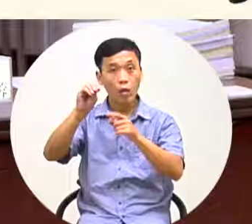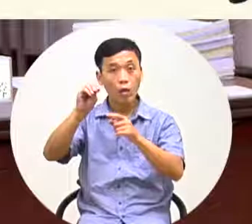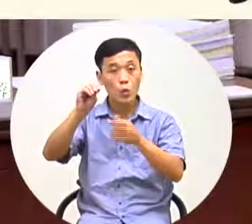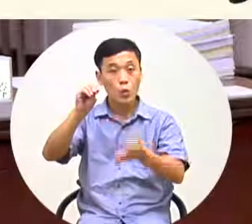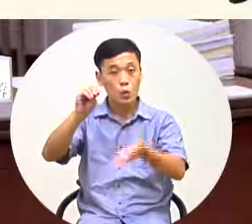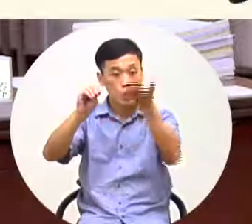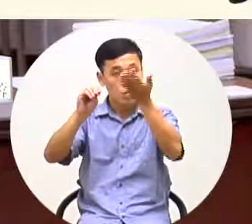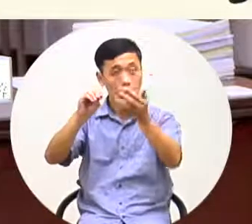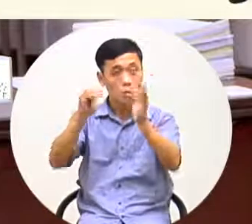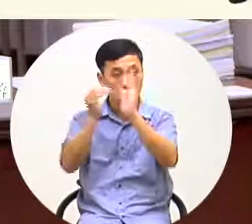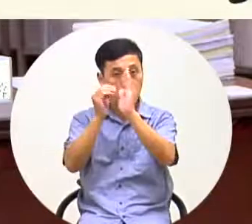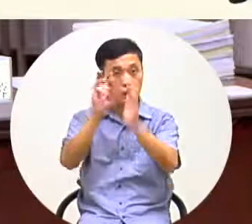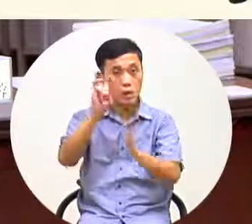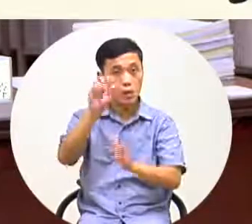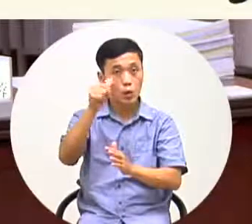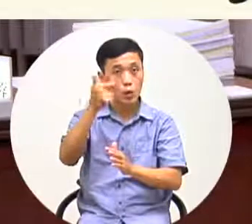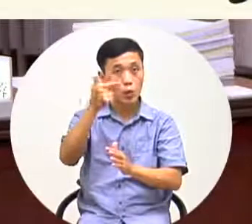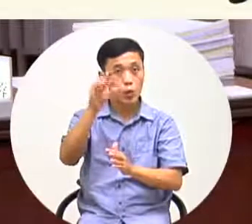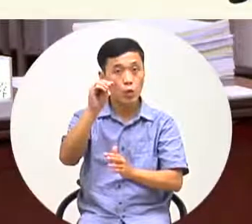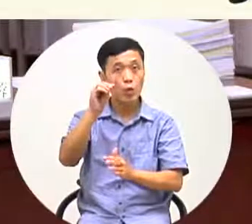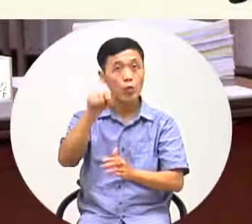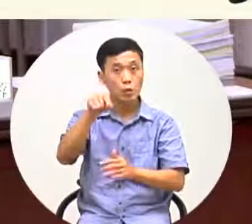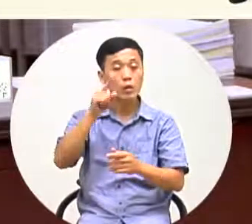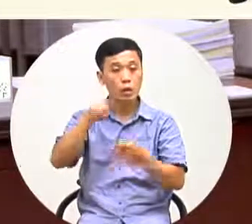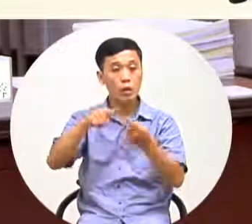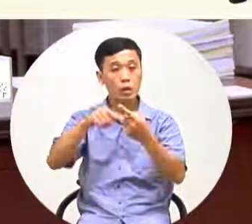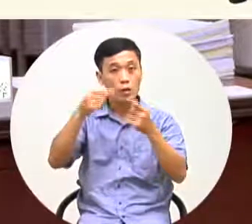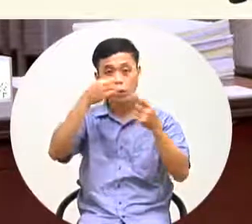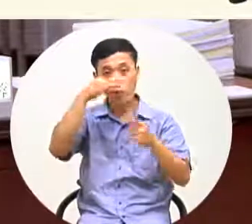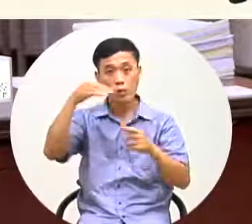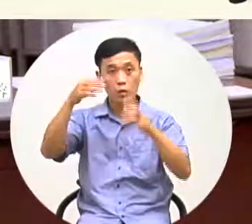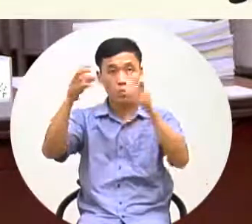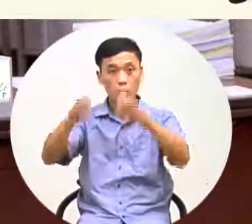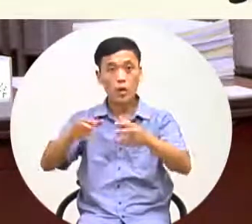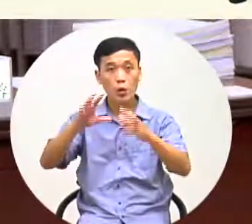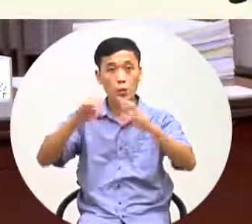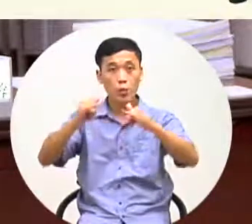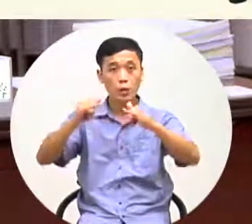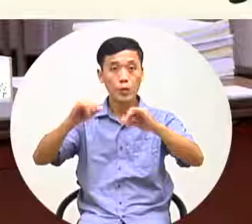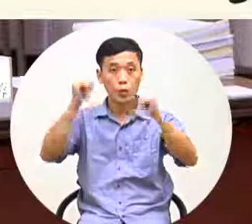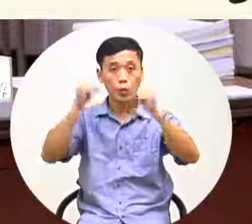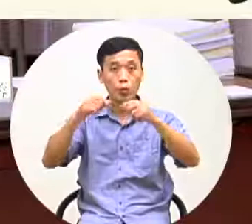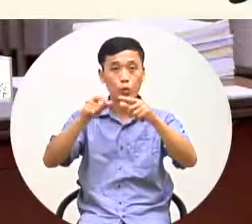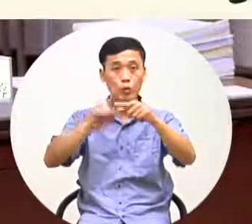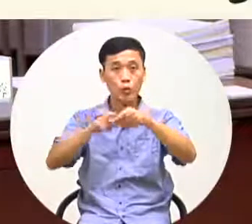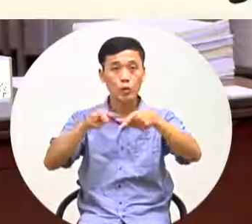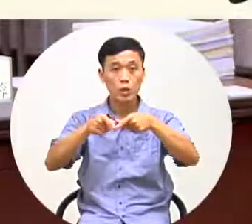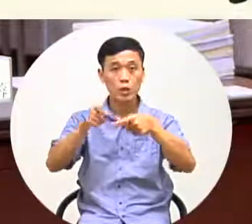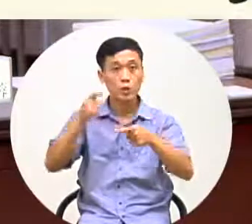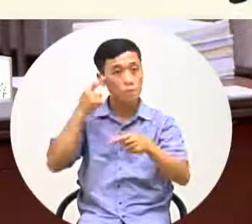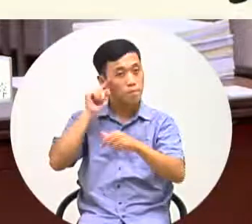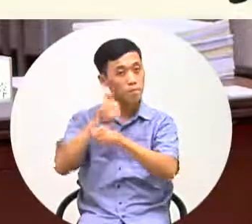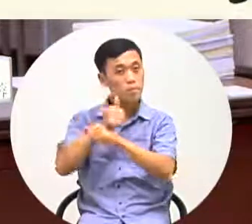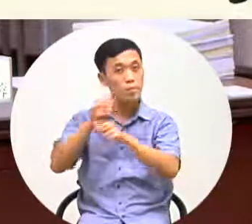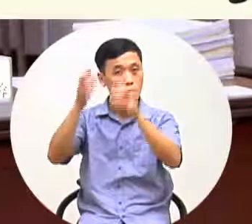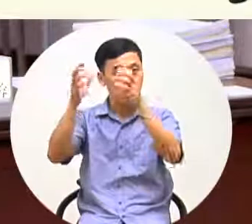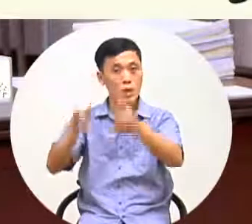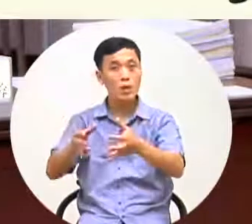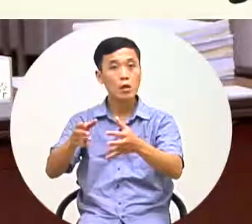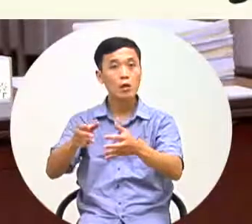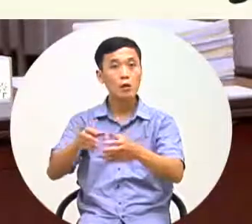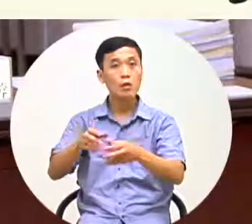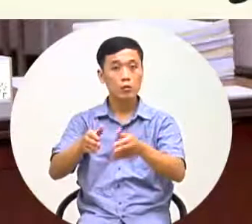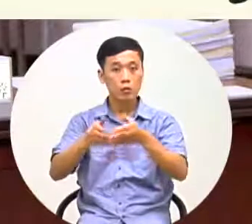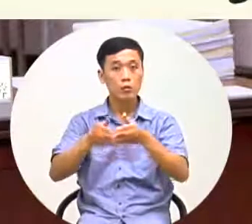市个要一个运动中心，是有考量去来争取哦设立哦纳入这边的最主要纲领。